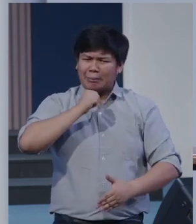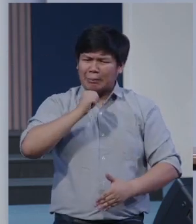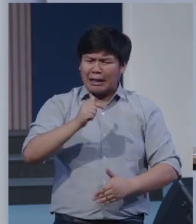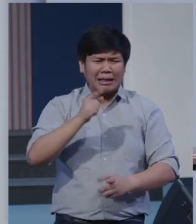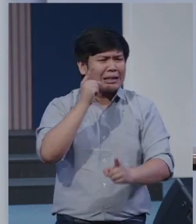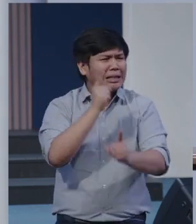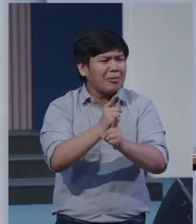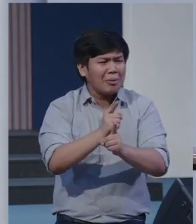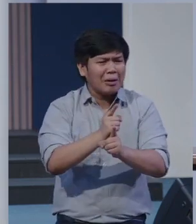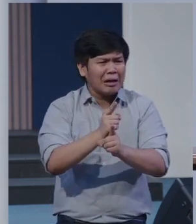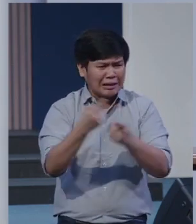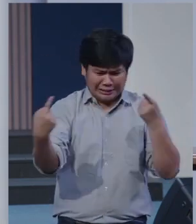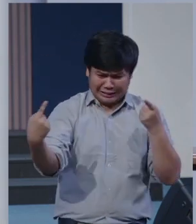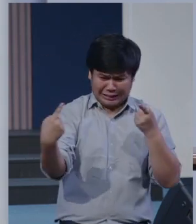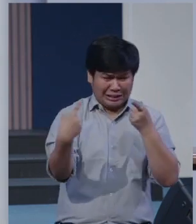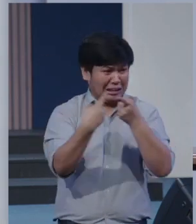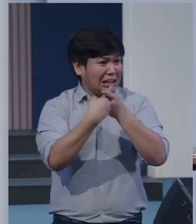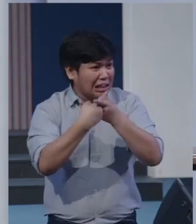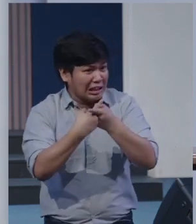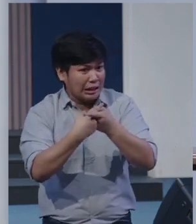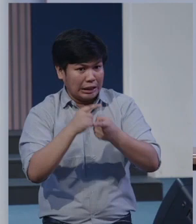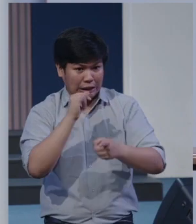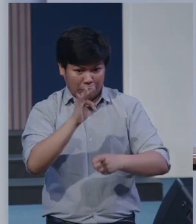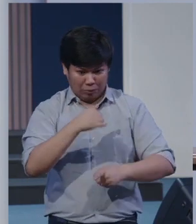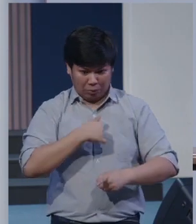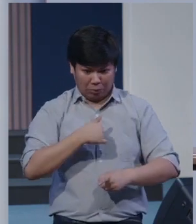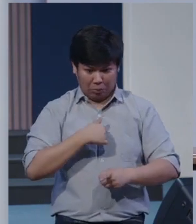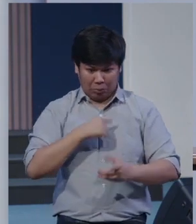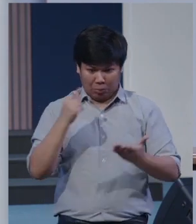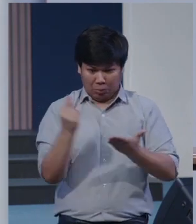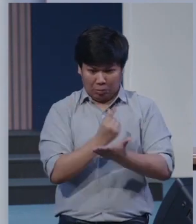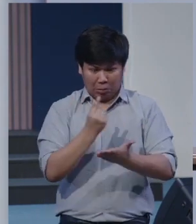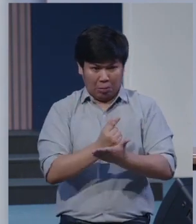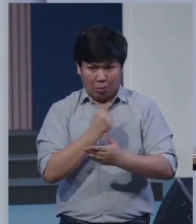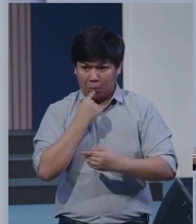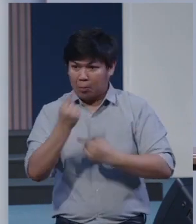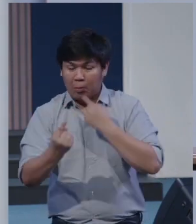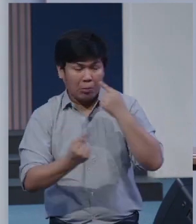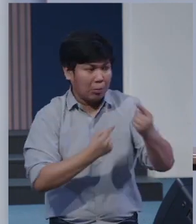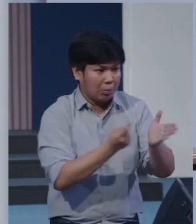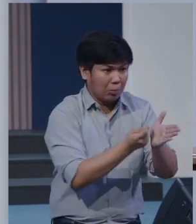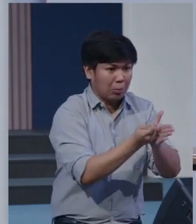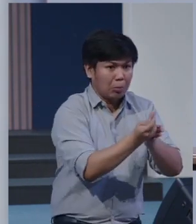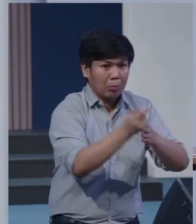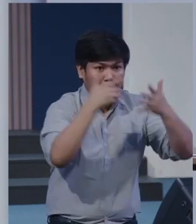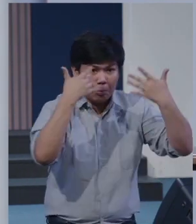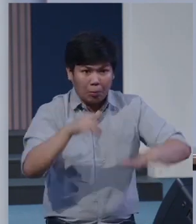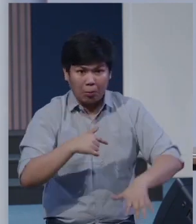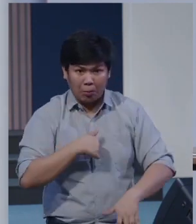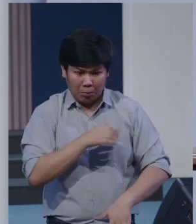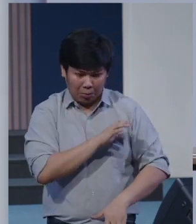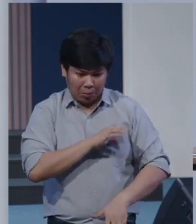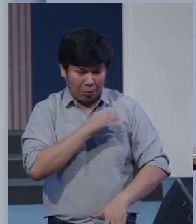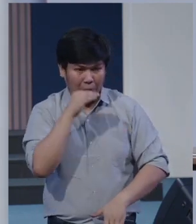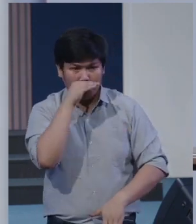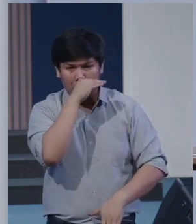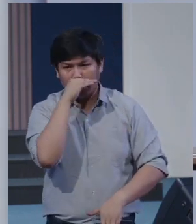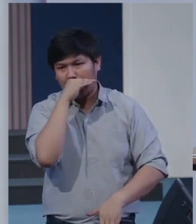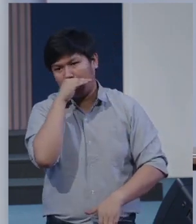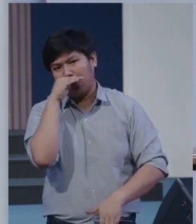sa pagtawag ng Panginoon sa atin ang magbulaan sa kahit na anong